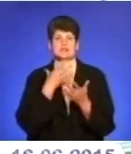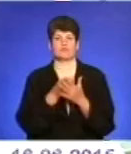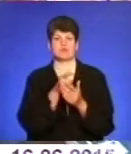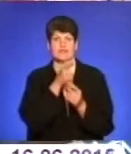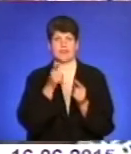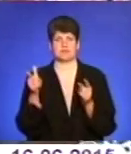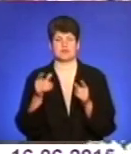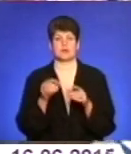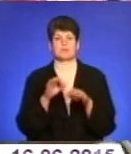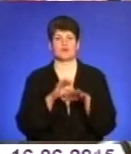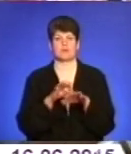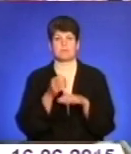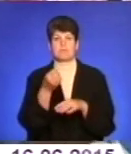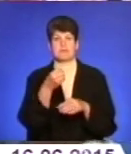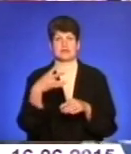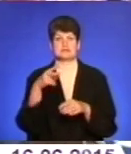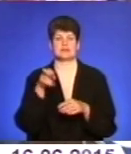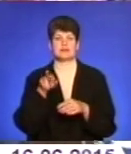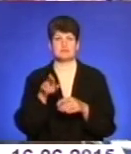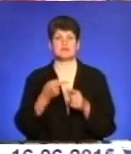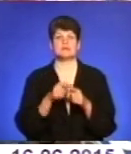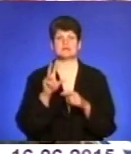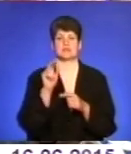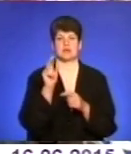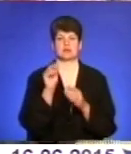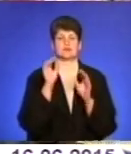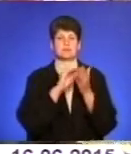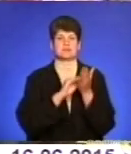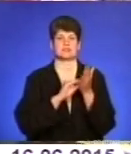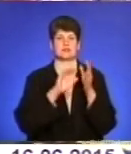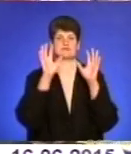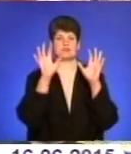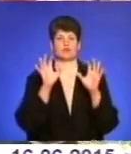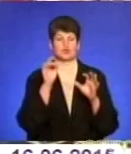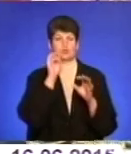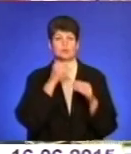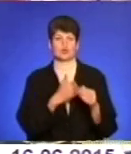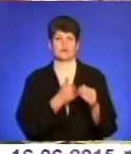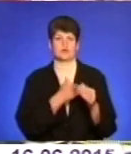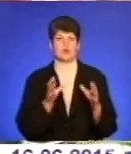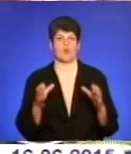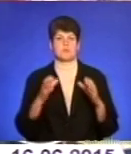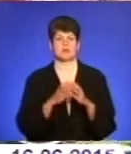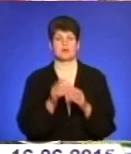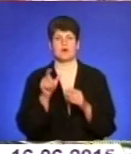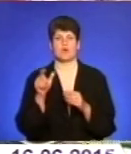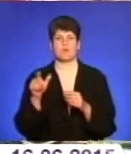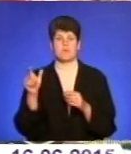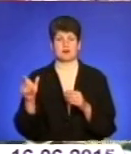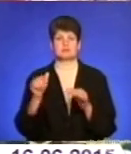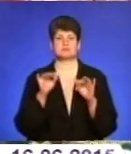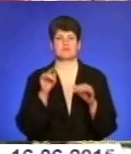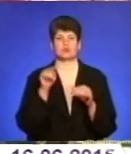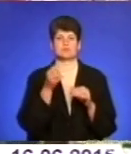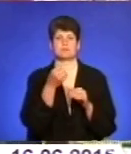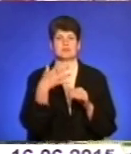проведення. 15 липня – це дійсно виписана дата в законі України про добровільне об'єднання громад. Але справа в тому,